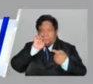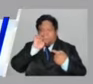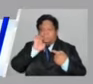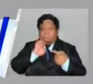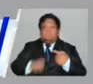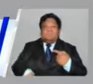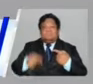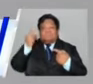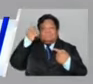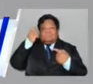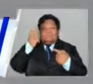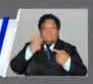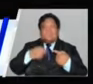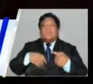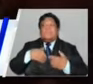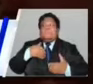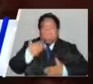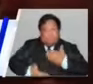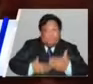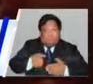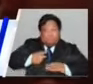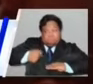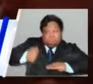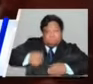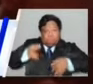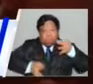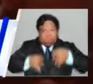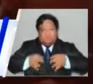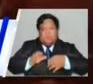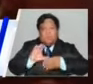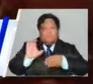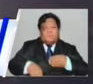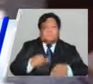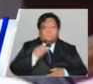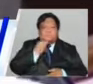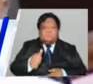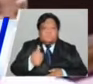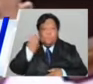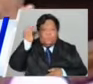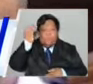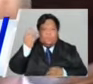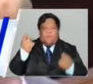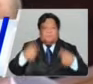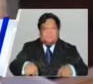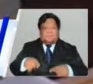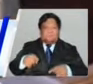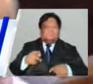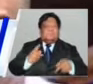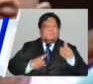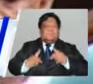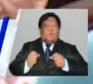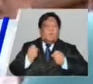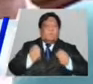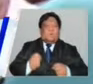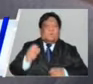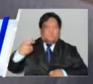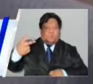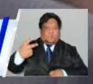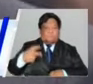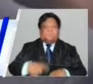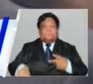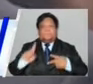ang impeachment trial sa Senado dahil sa pagsiklab ng People Power 2. Unang mahistrado namang na-impeach, si